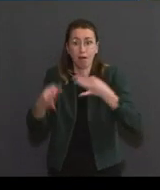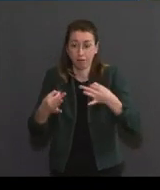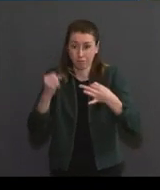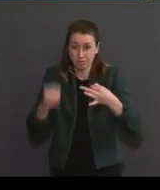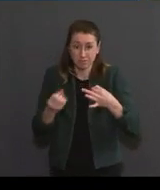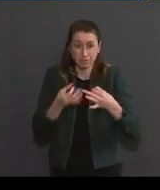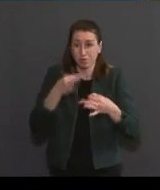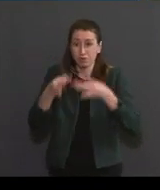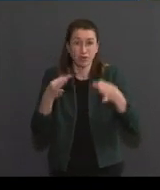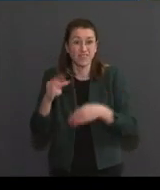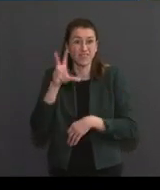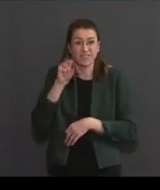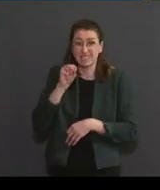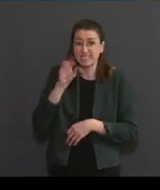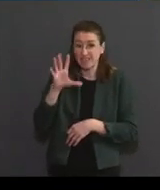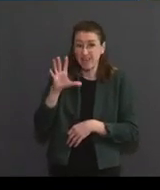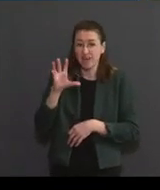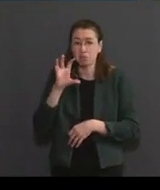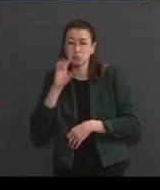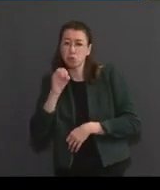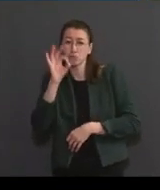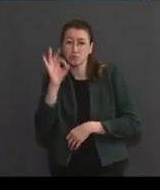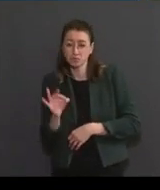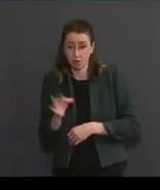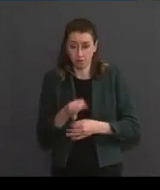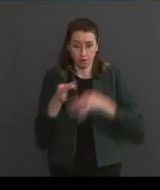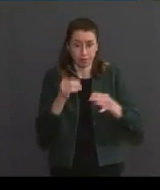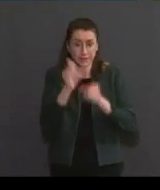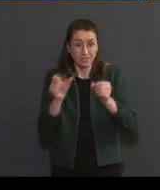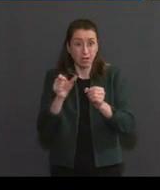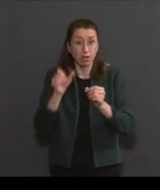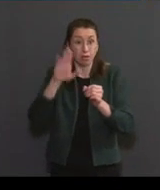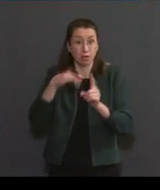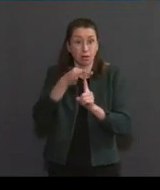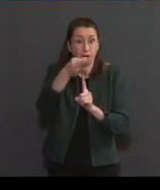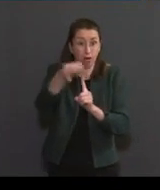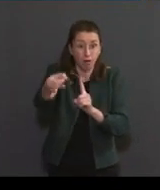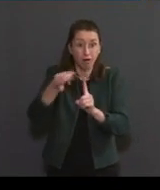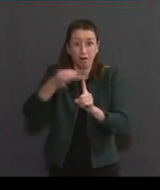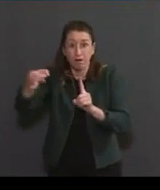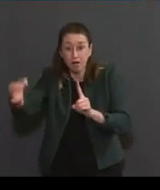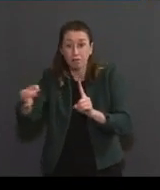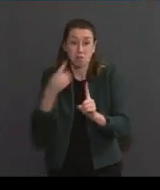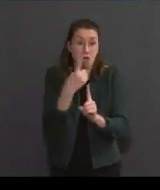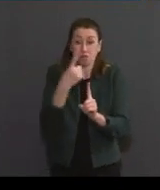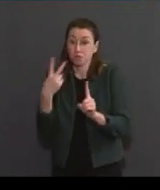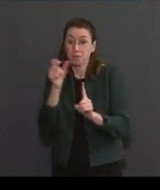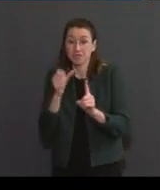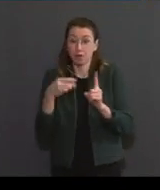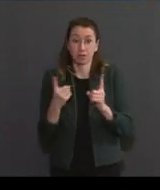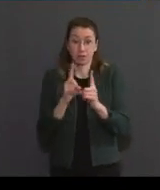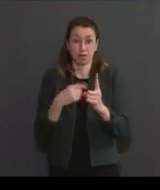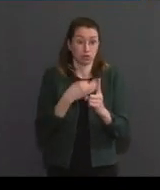25 à 30% de ces personnes, donc une personne, parfois 2 personnes, qui peuvent ainsi être infectées avant que vous ne